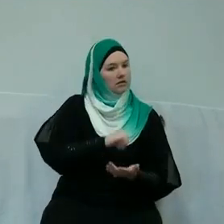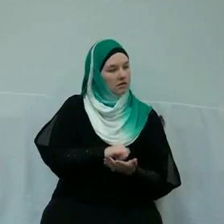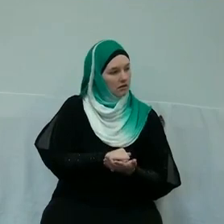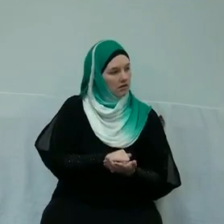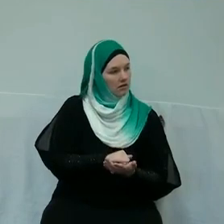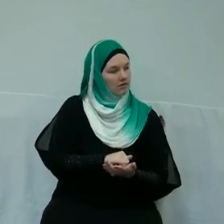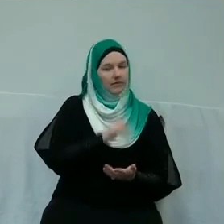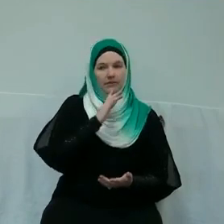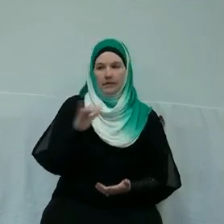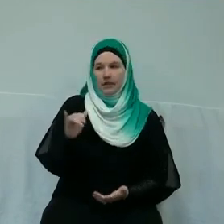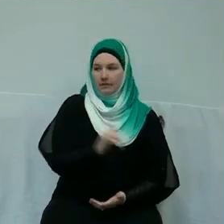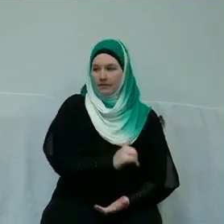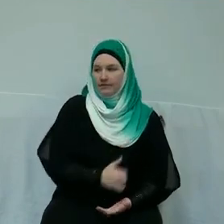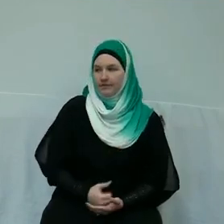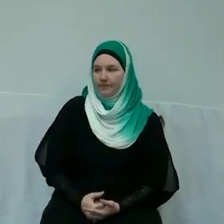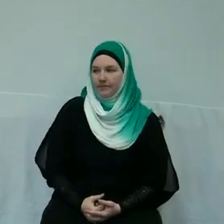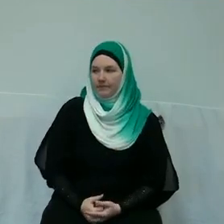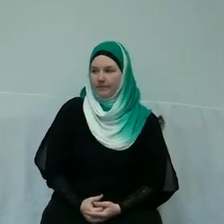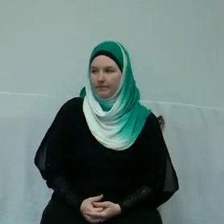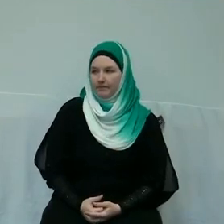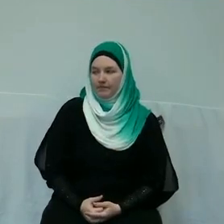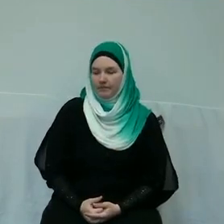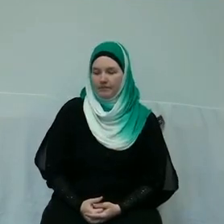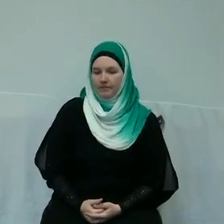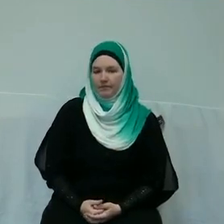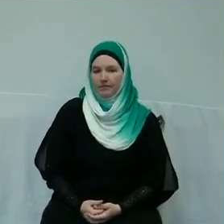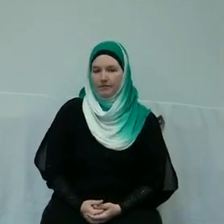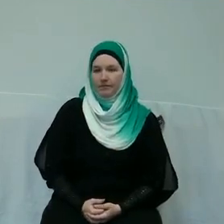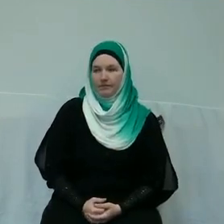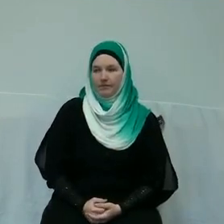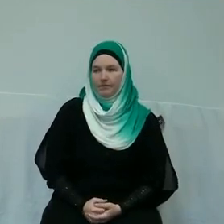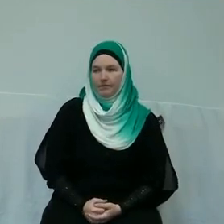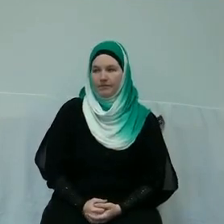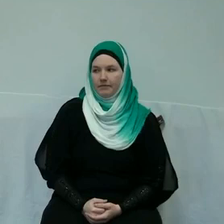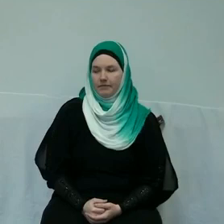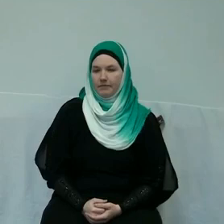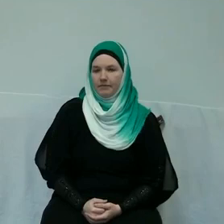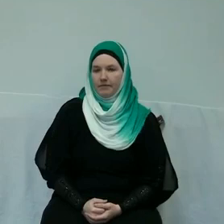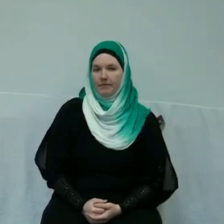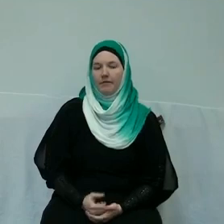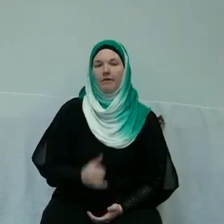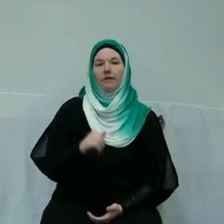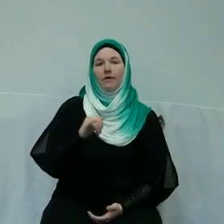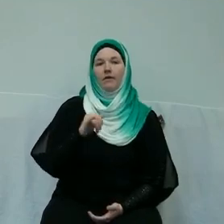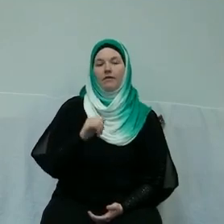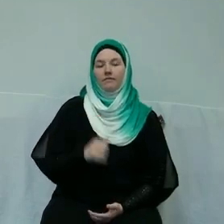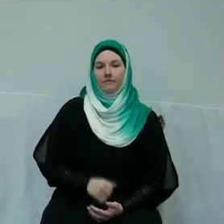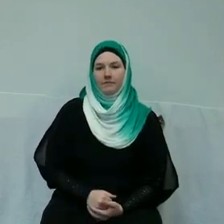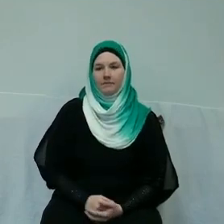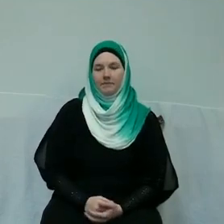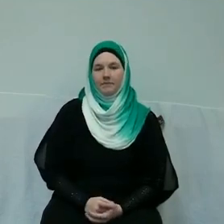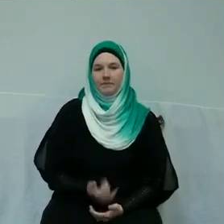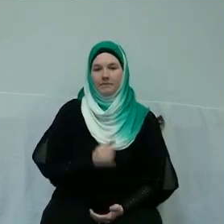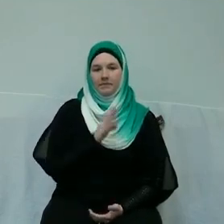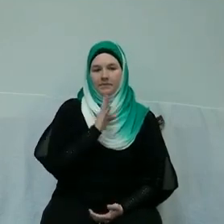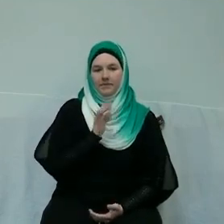اللَّهَ يَأْمُرُكُمْ أَن تُؤَدُّوا الْأَمَانَاتِ إِلَىٰ أَهْلِهَا وَإِذَا